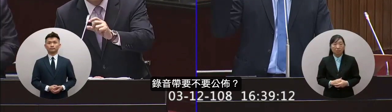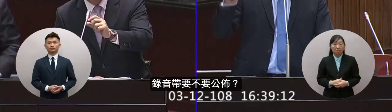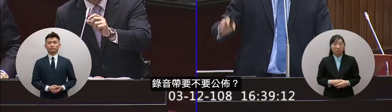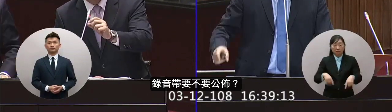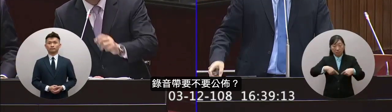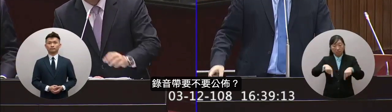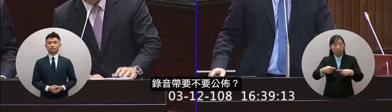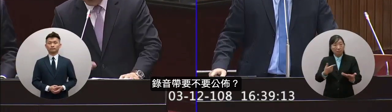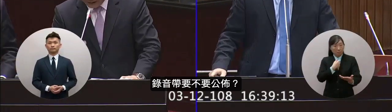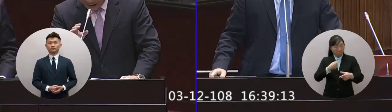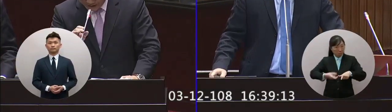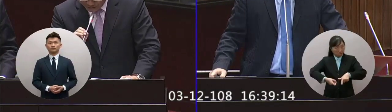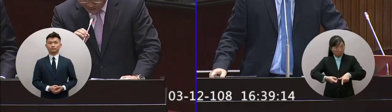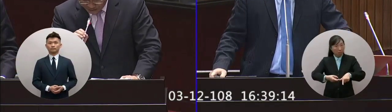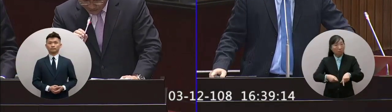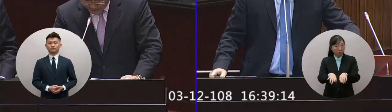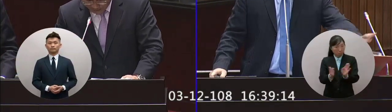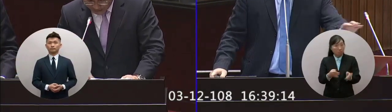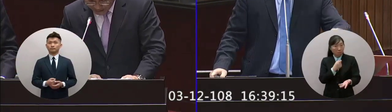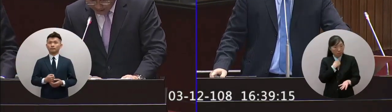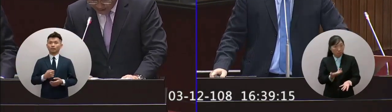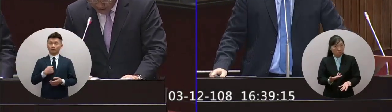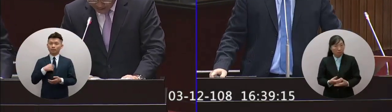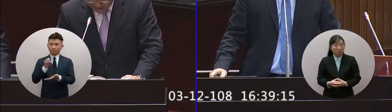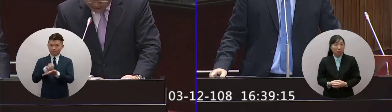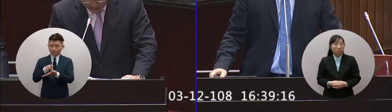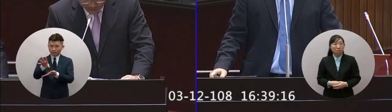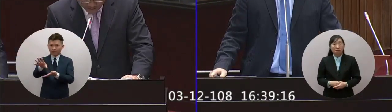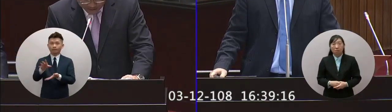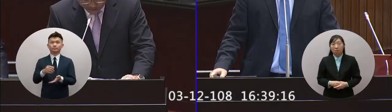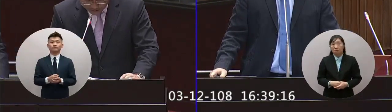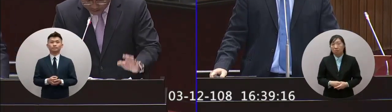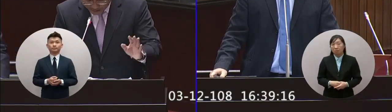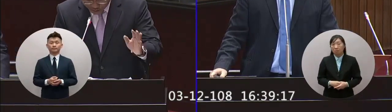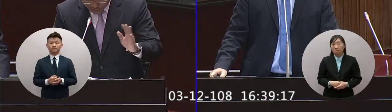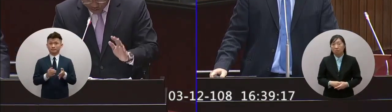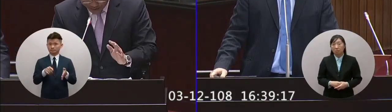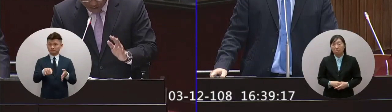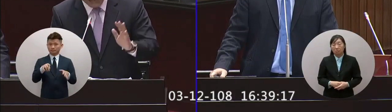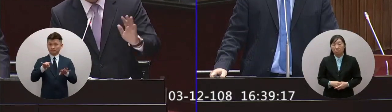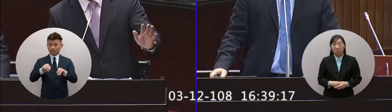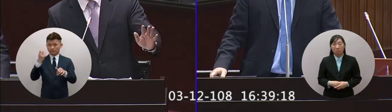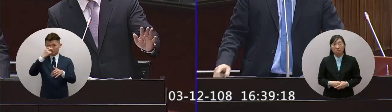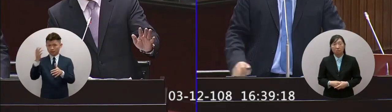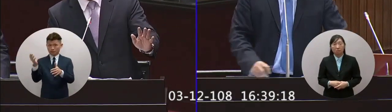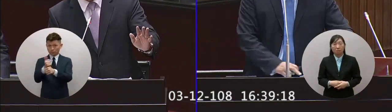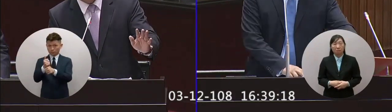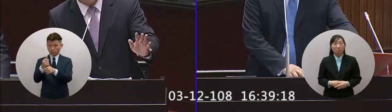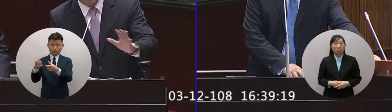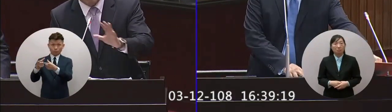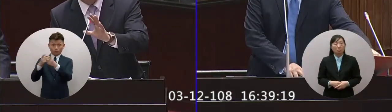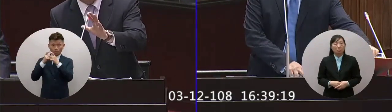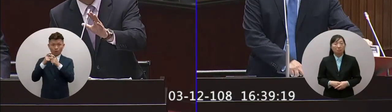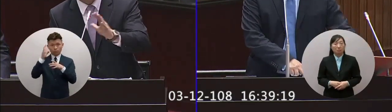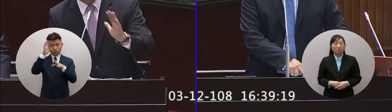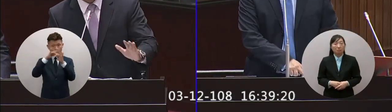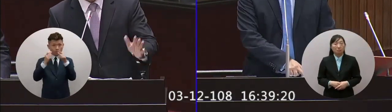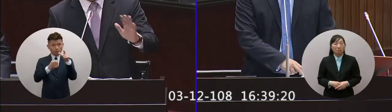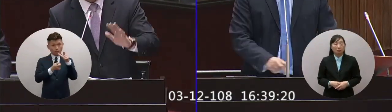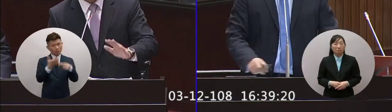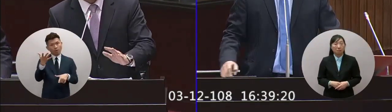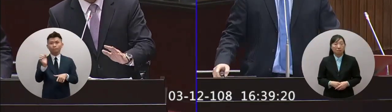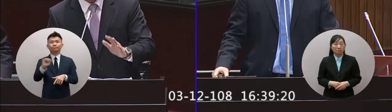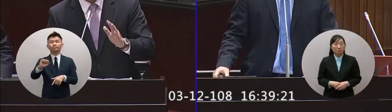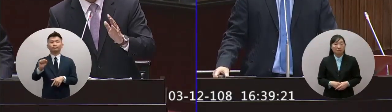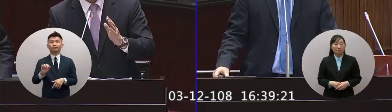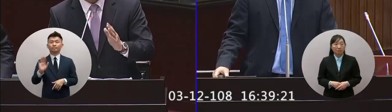录音带要不要公布？ 我跟委员报告哈，这个部分地检署的回函说，他这个部分基于侦查不公开不公布，但是